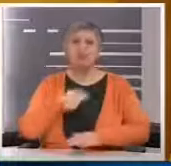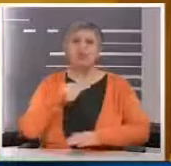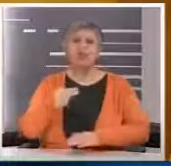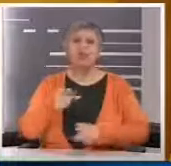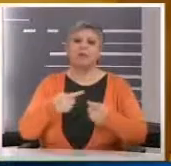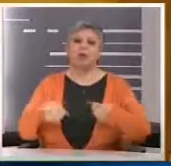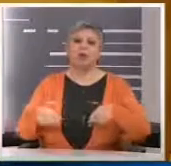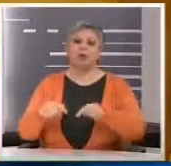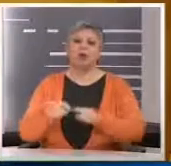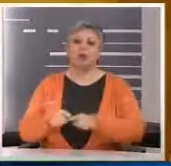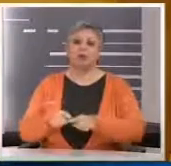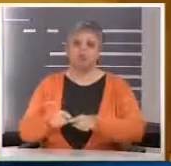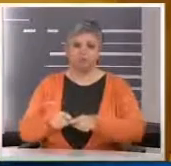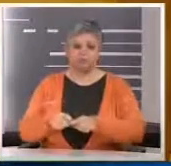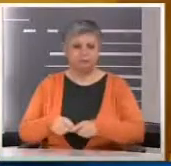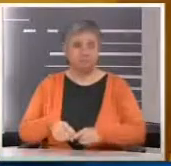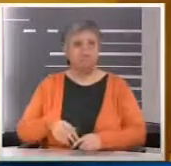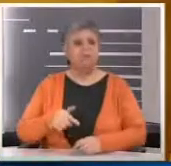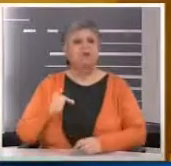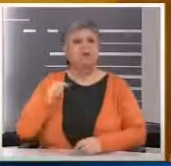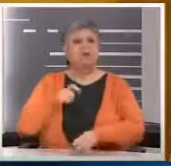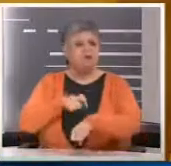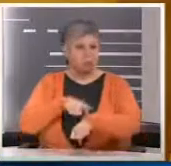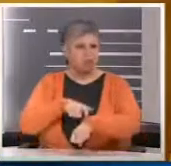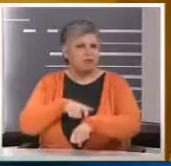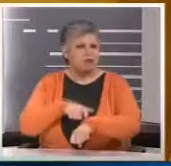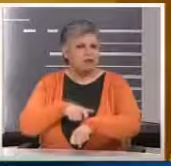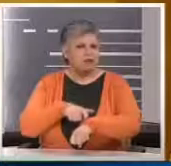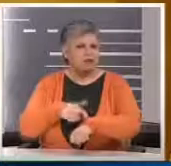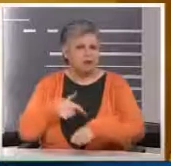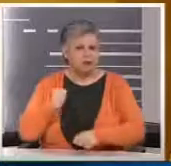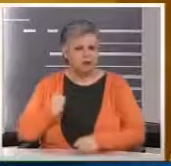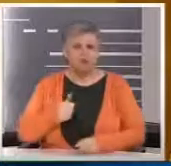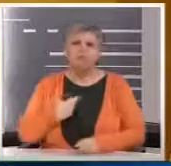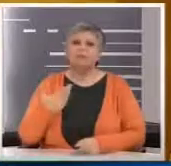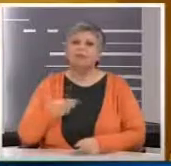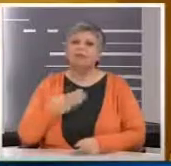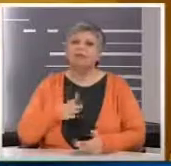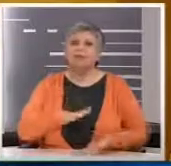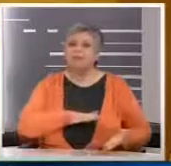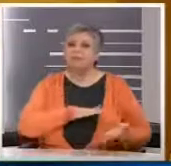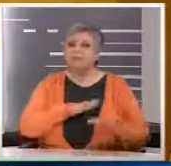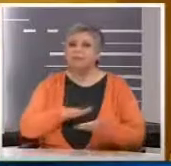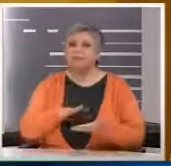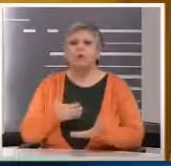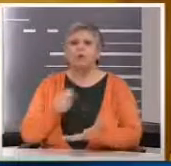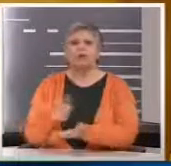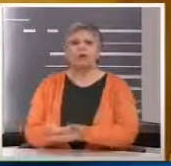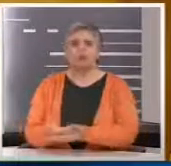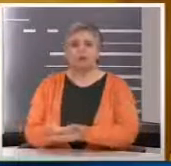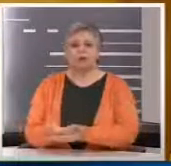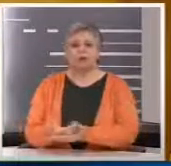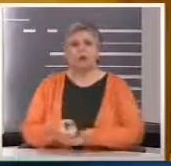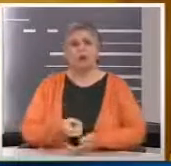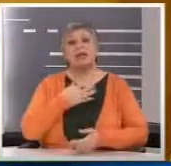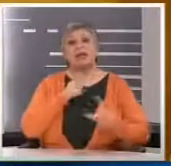Έρχεται λοιπόν σήμερα, κυρίες και κύριοι βουλευτές, μία πρόταση από την πλευρά της Νέας Δημοκρατίας